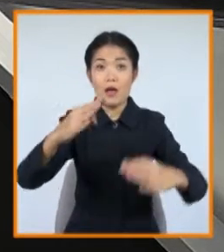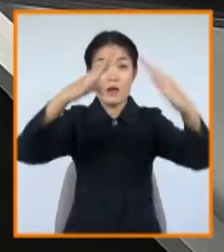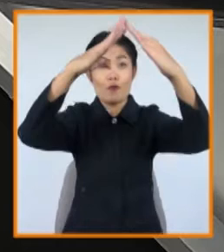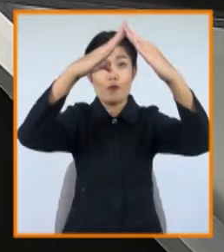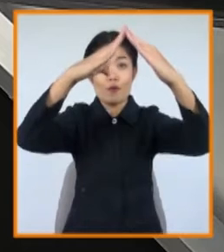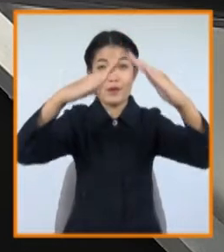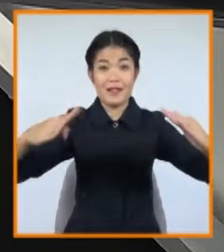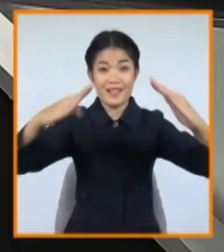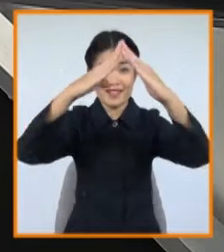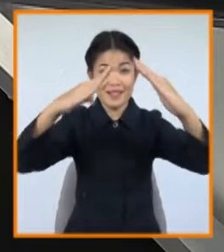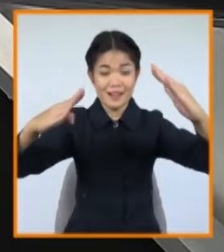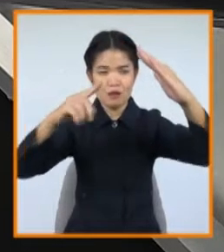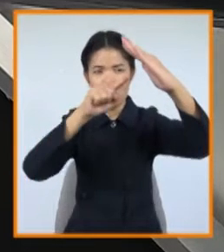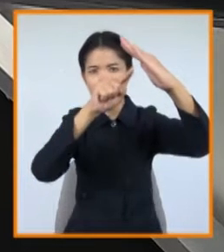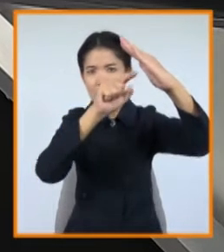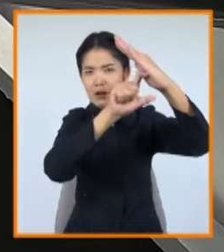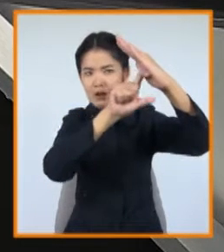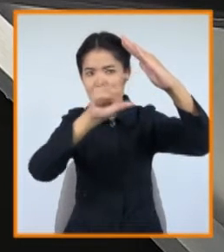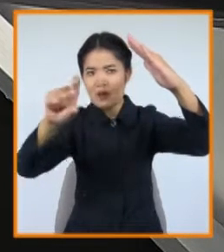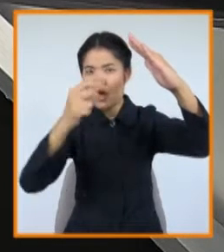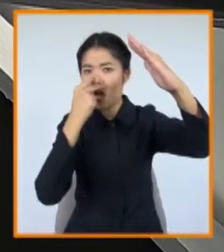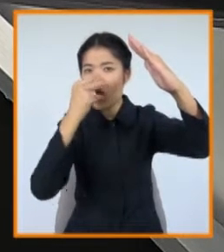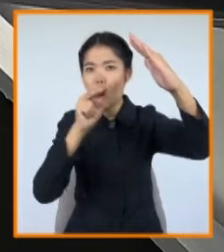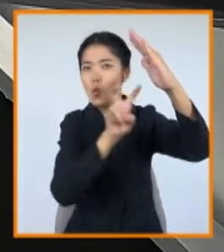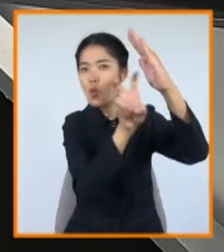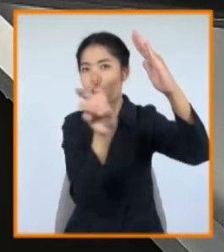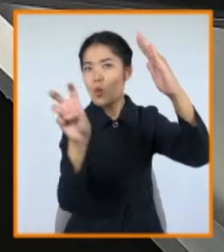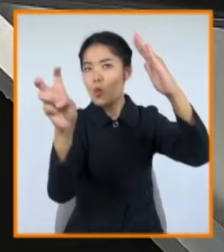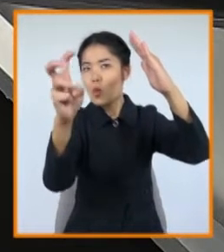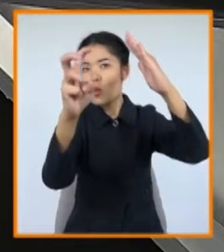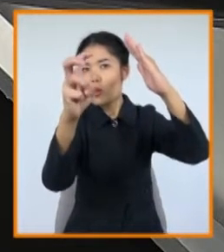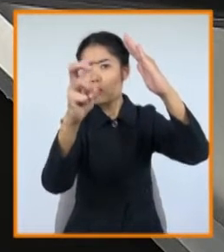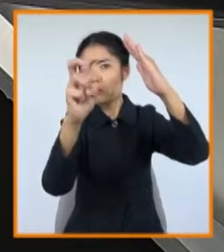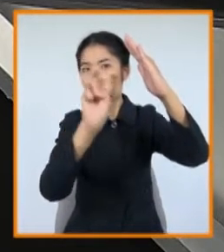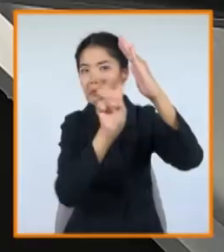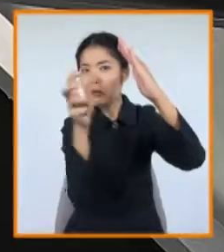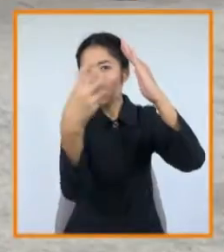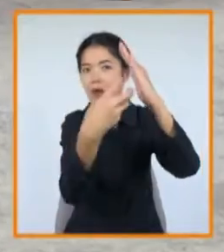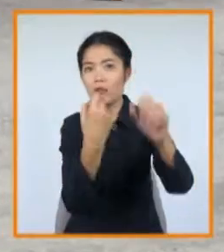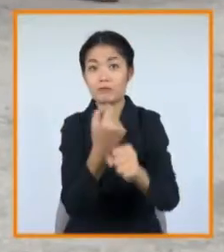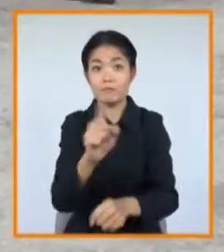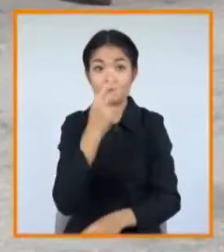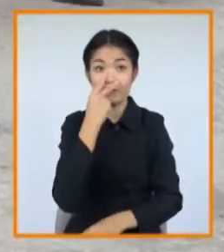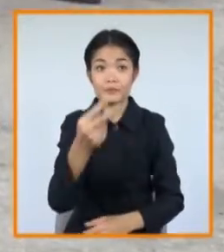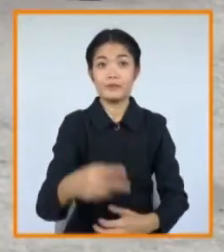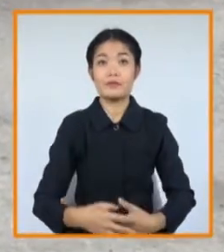ยอดของศาลาปรากฏว่าศาลาวัดยอดนั้นเนี่ยมีงูเหลือมพันอยู่เขาขึ้นไปทำอะไรไปดูภาพกันเล